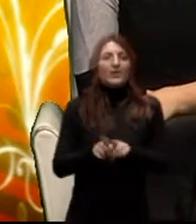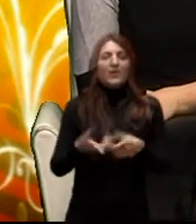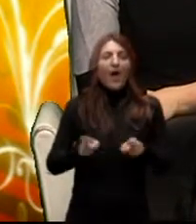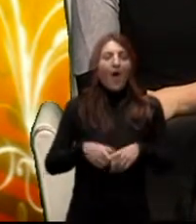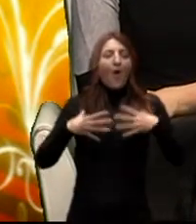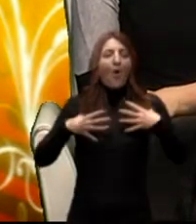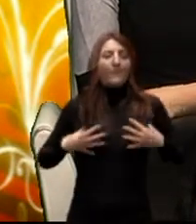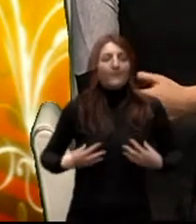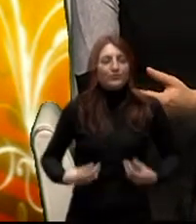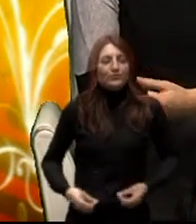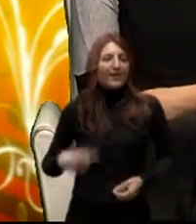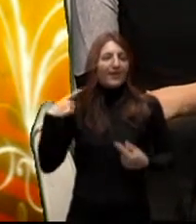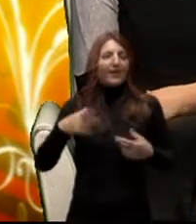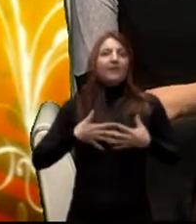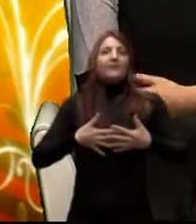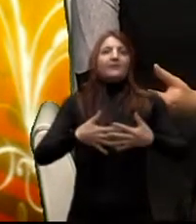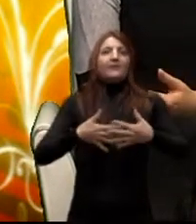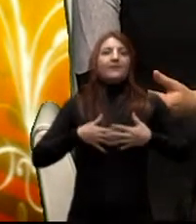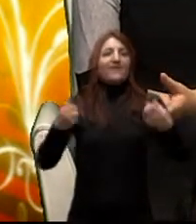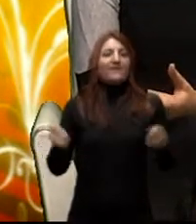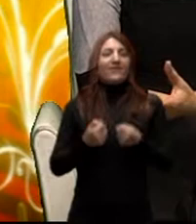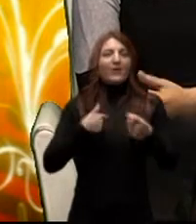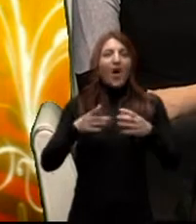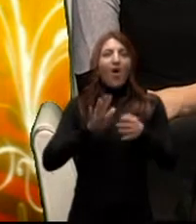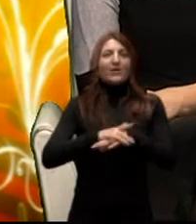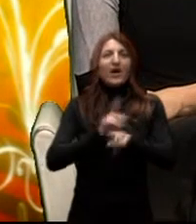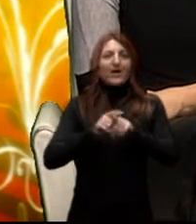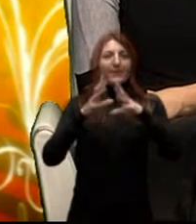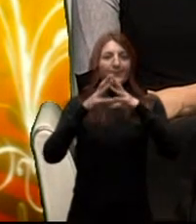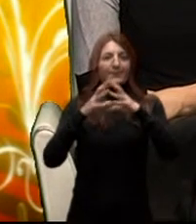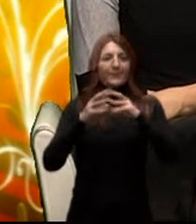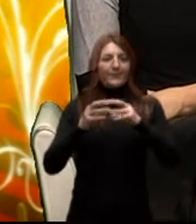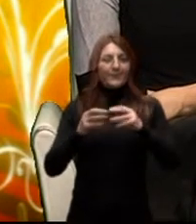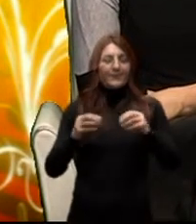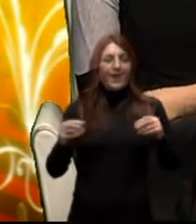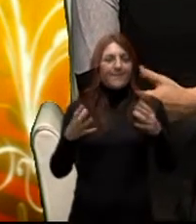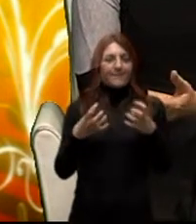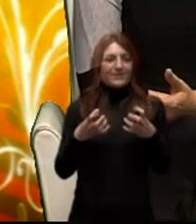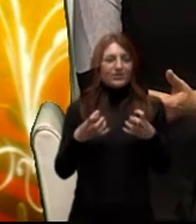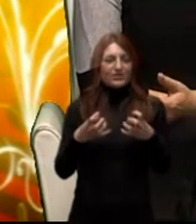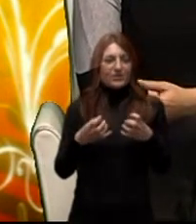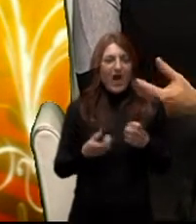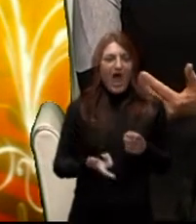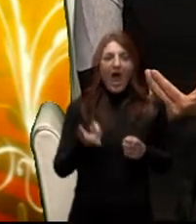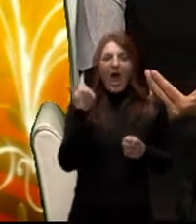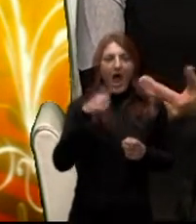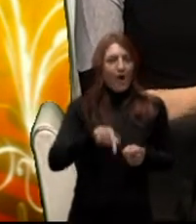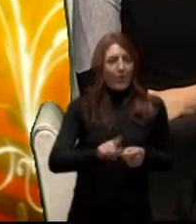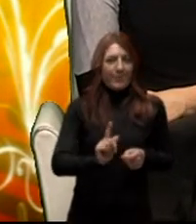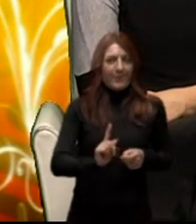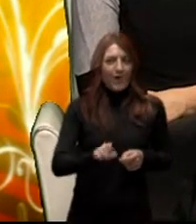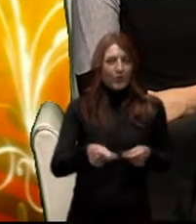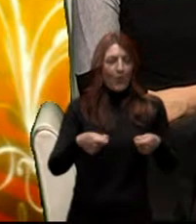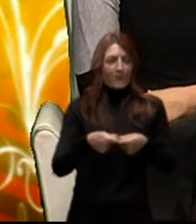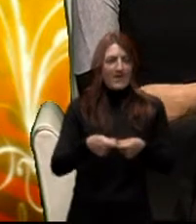relaksacije tog dijela i vježbe disanja, ona popušta, mišić popušta. Međutim, ako nije na toj razini, nego ovo što smo malo